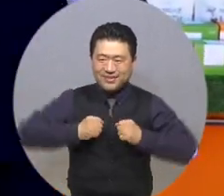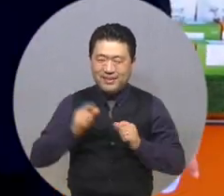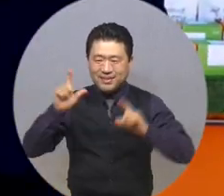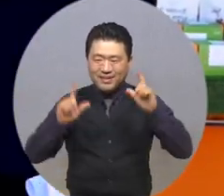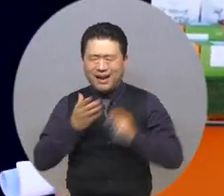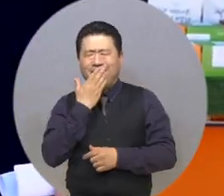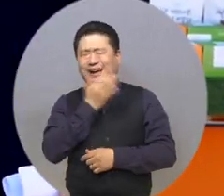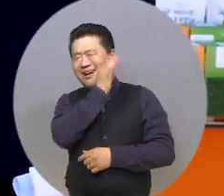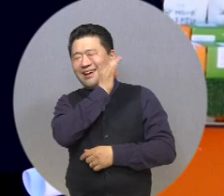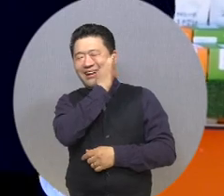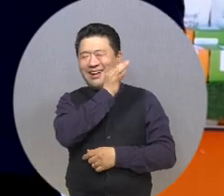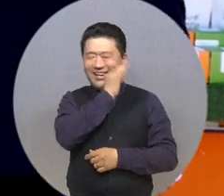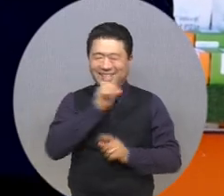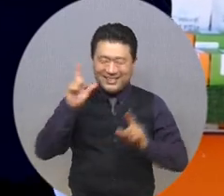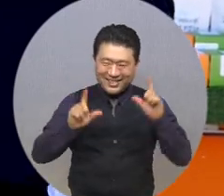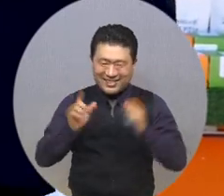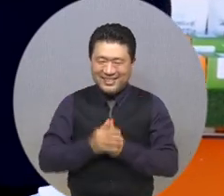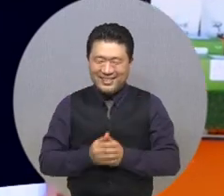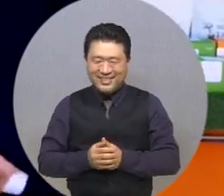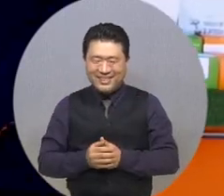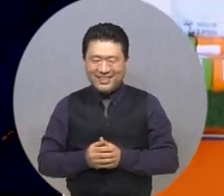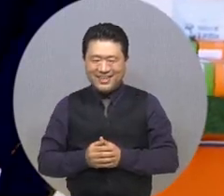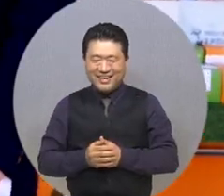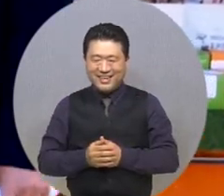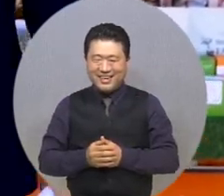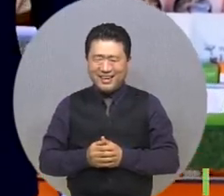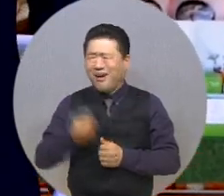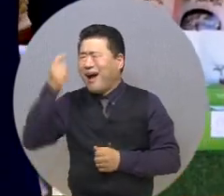왜 그래요? 나이가 좀